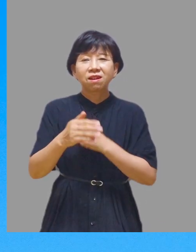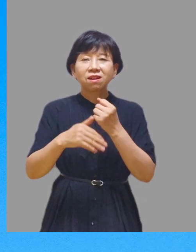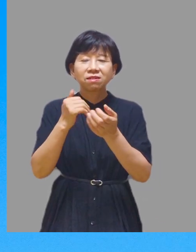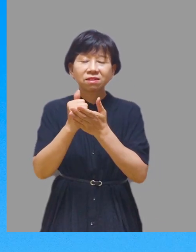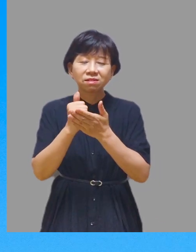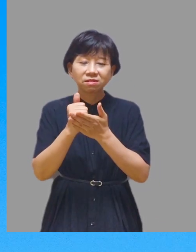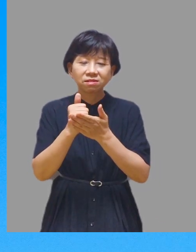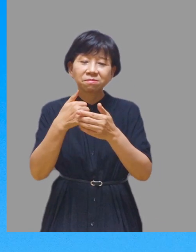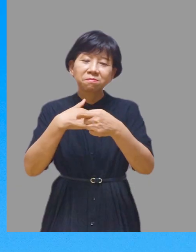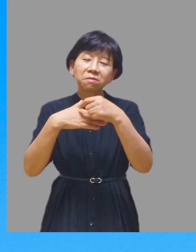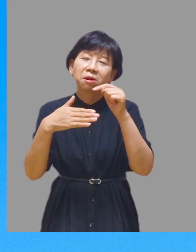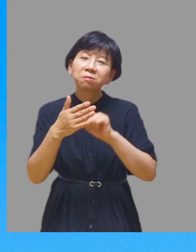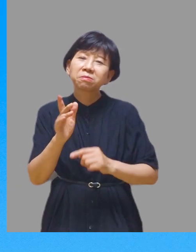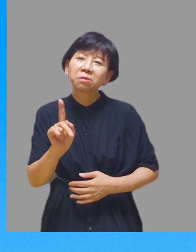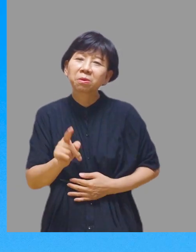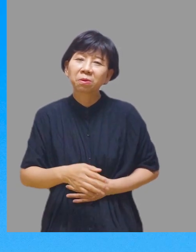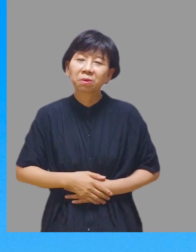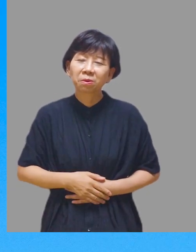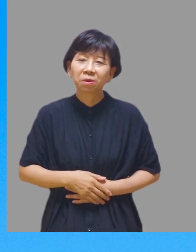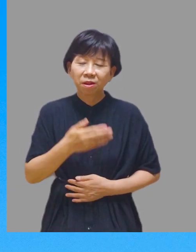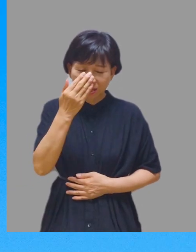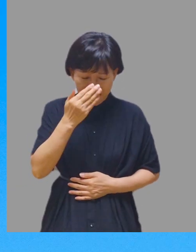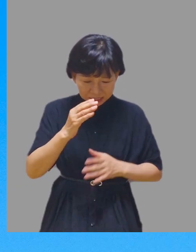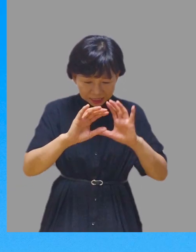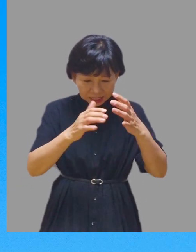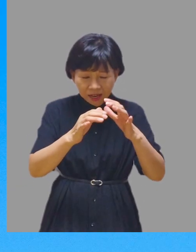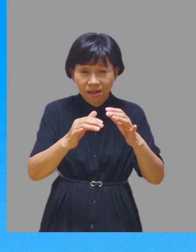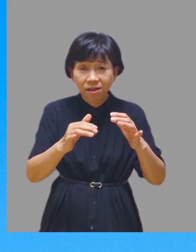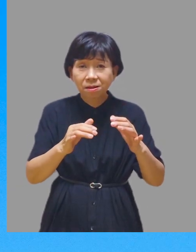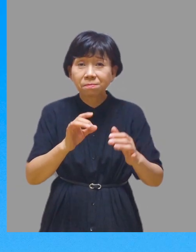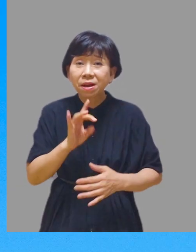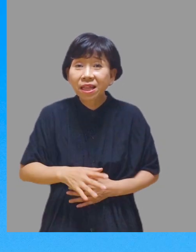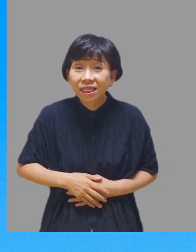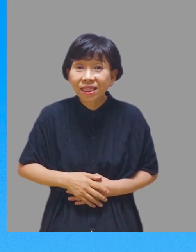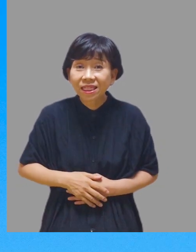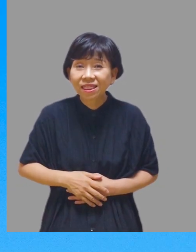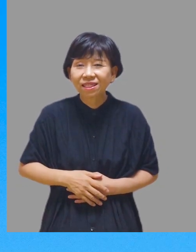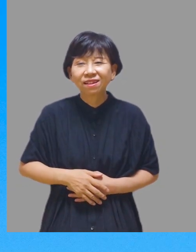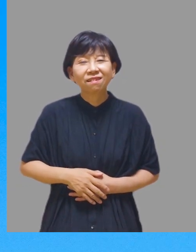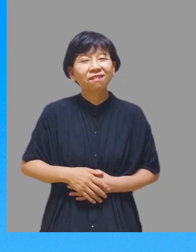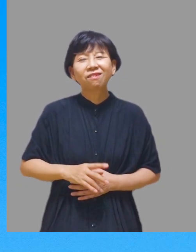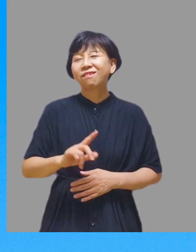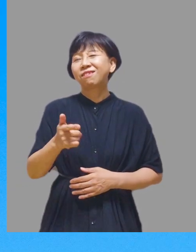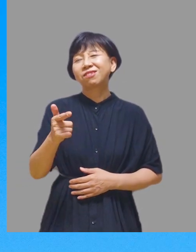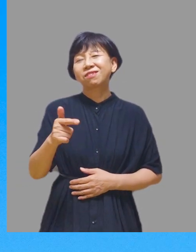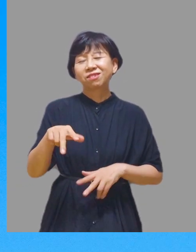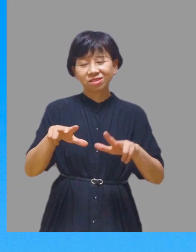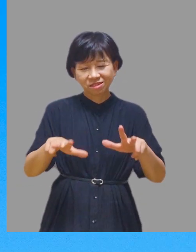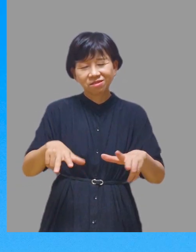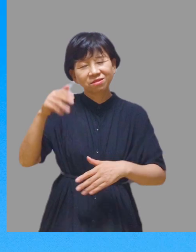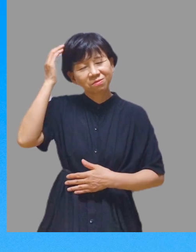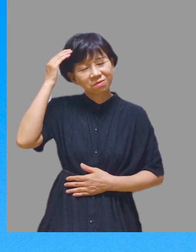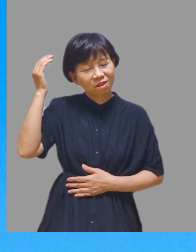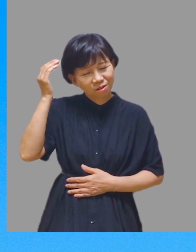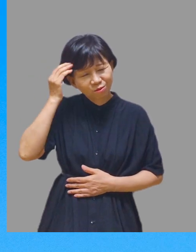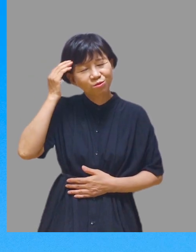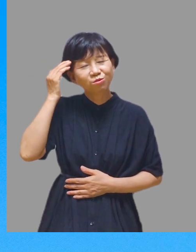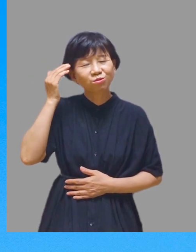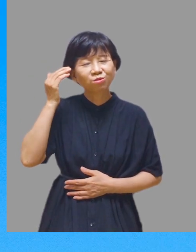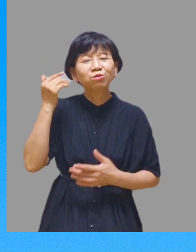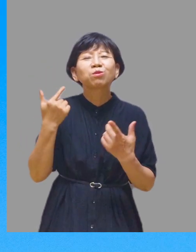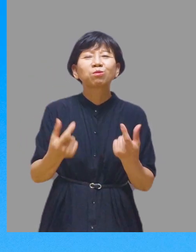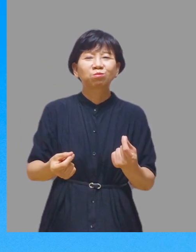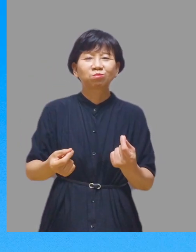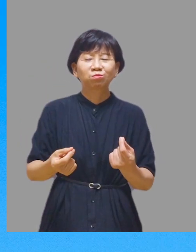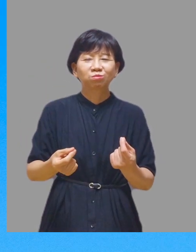하나님의 마음만 그럴까요? 아니죠. 지금 우리가 살고 있는 우리나라를 향한 하나님의 마음,